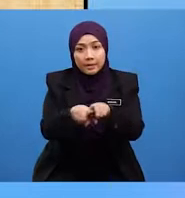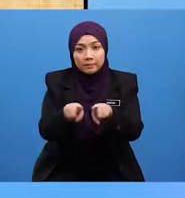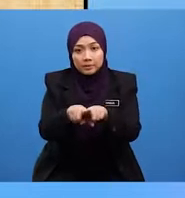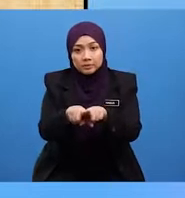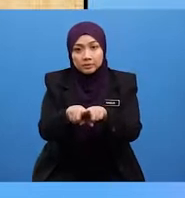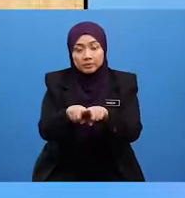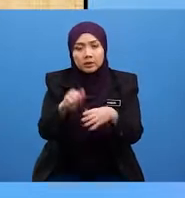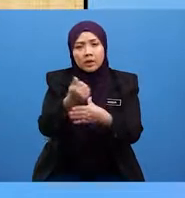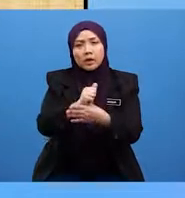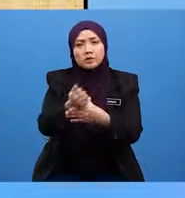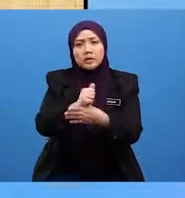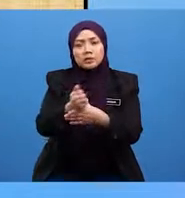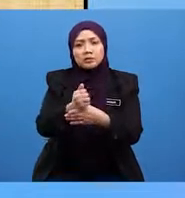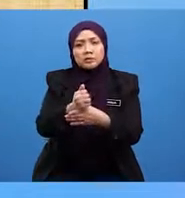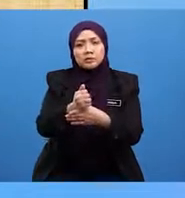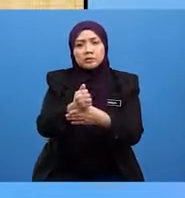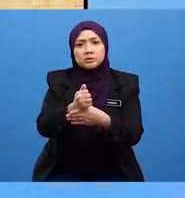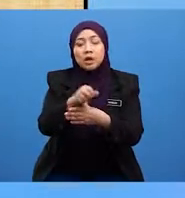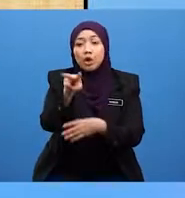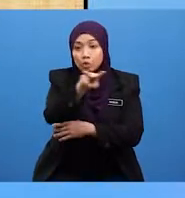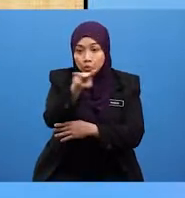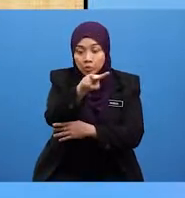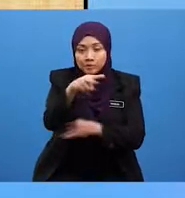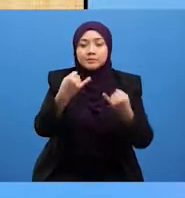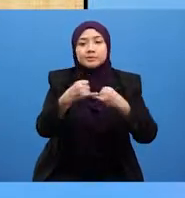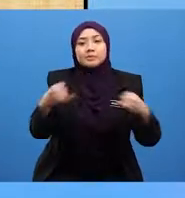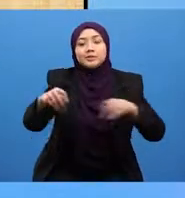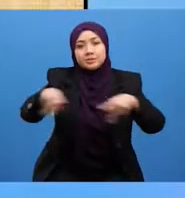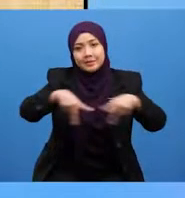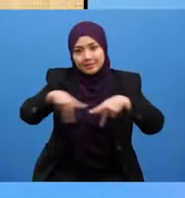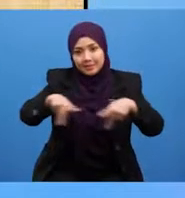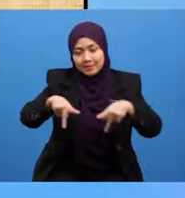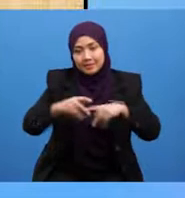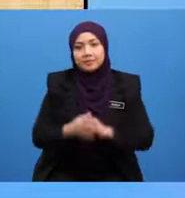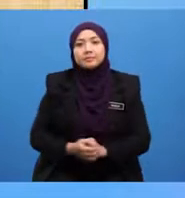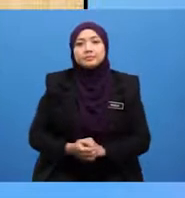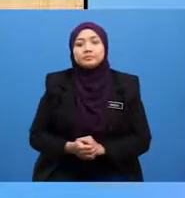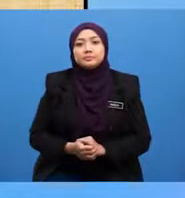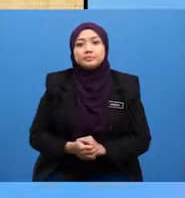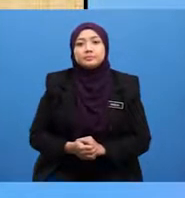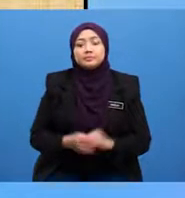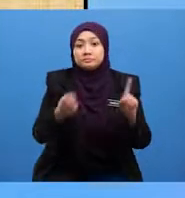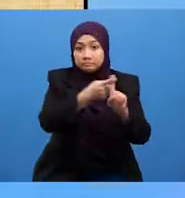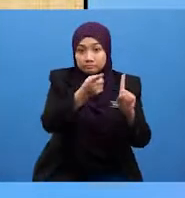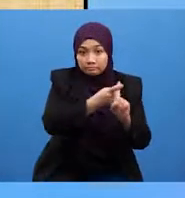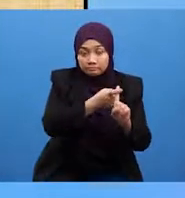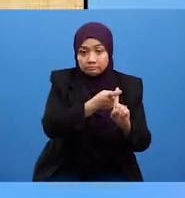antara termoplastik dengan plastik termoset. Iaitu yang